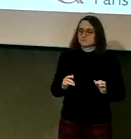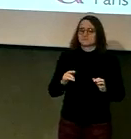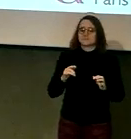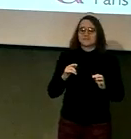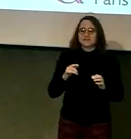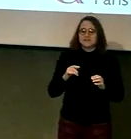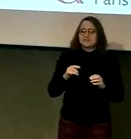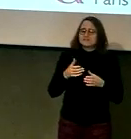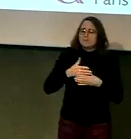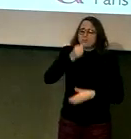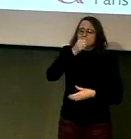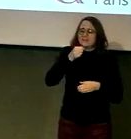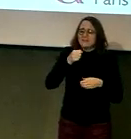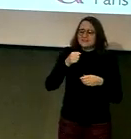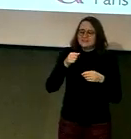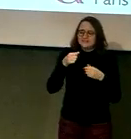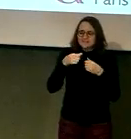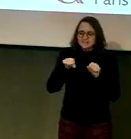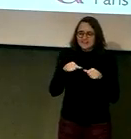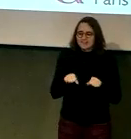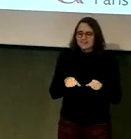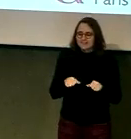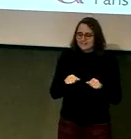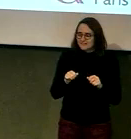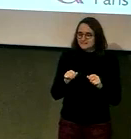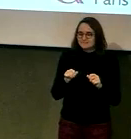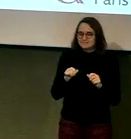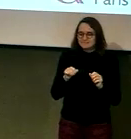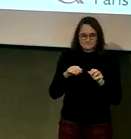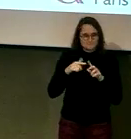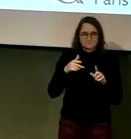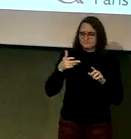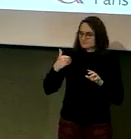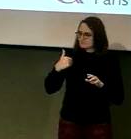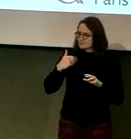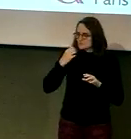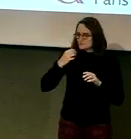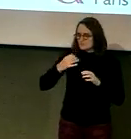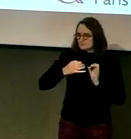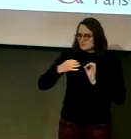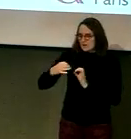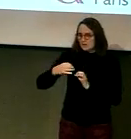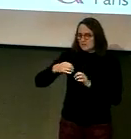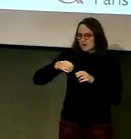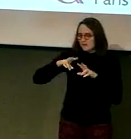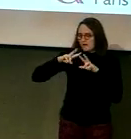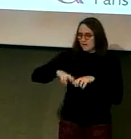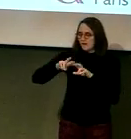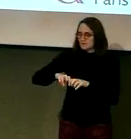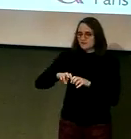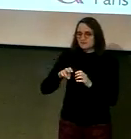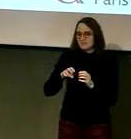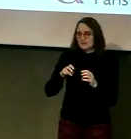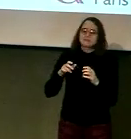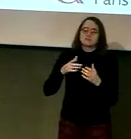des bouteilles, on a travaillé dessus aussi, et il y a une enquête qui est faite régulièrement pour savoir est-ce que les gens